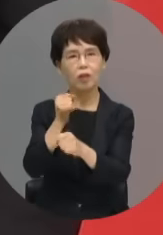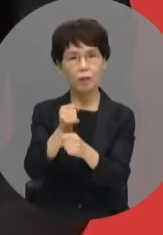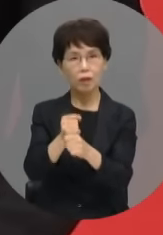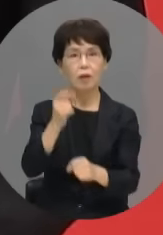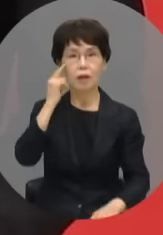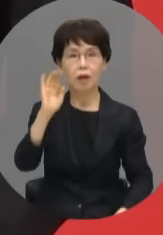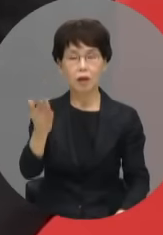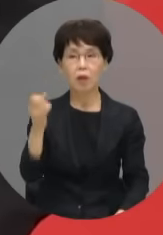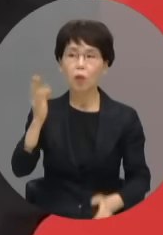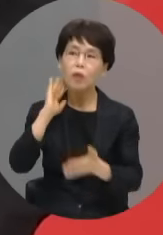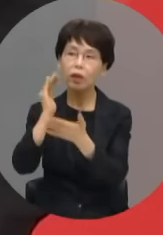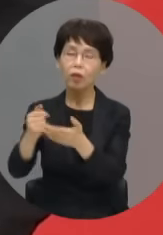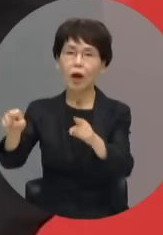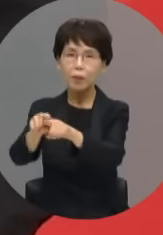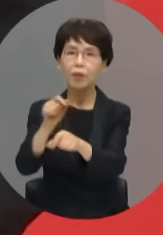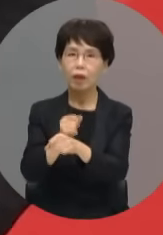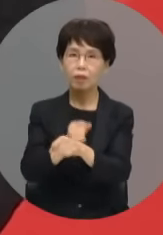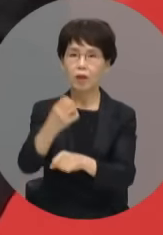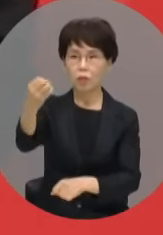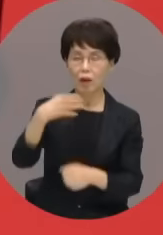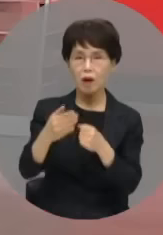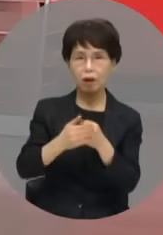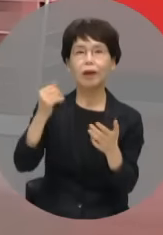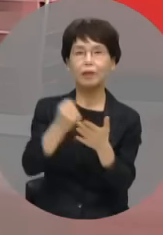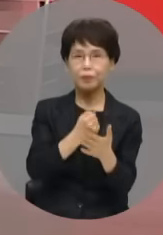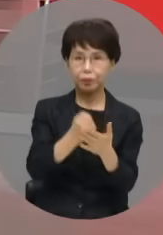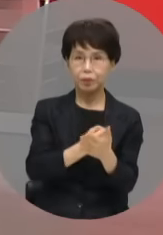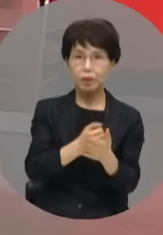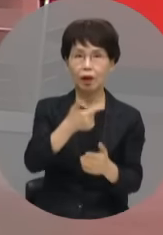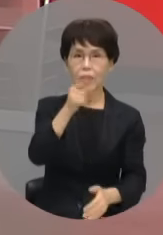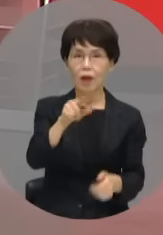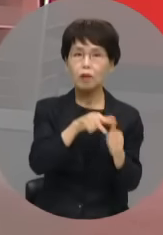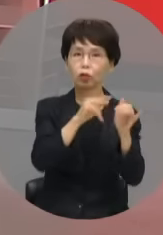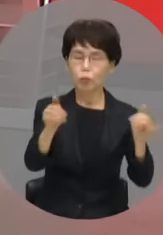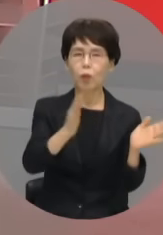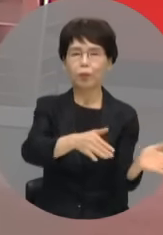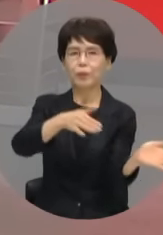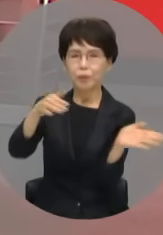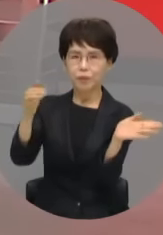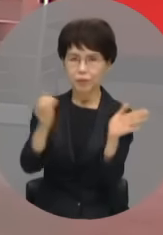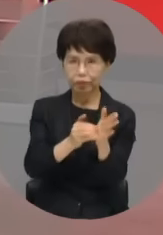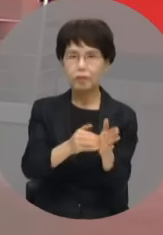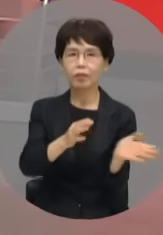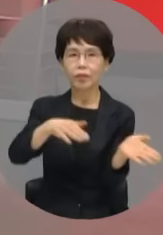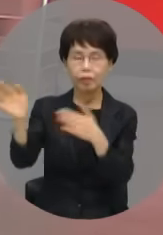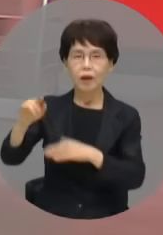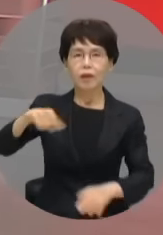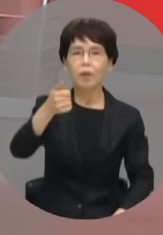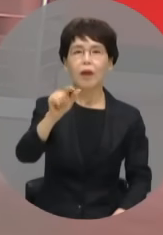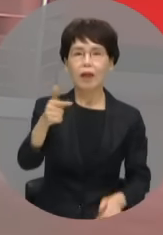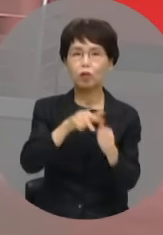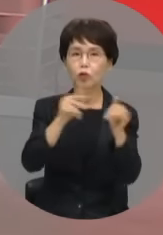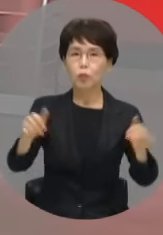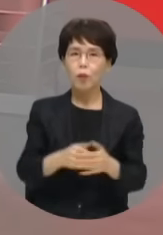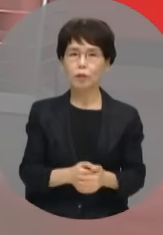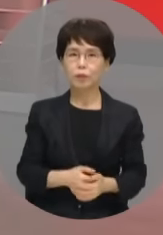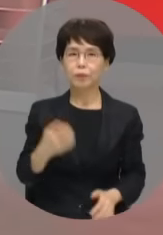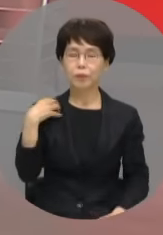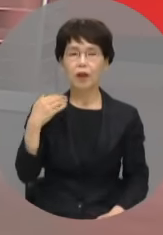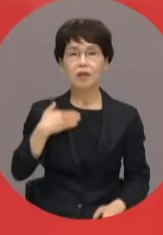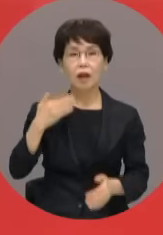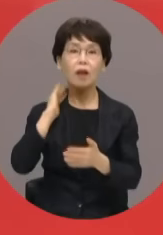탓 말씀하시니까 좀 네, 섭섭하네요. 나경원 후보 주도권 8분 전부 사용하셨습니다. 자, 다음은 한동훈 후보 차례입니다. 제가 대통령